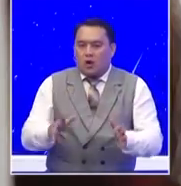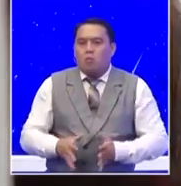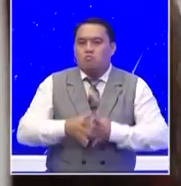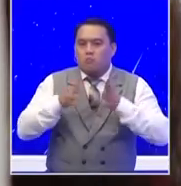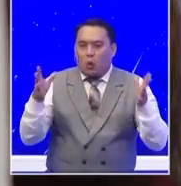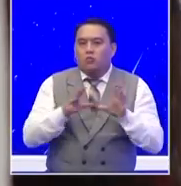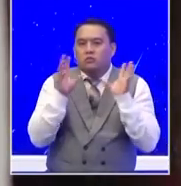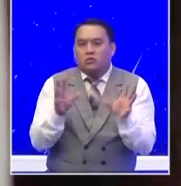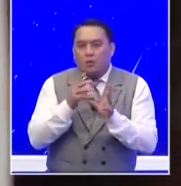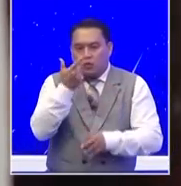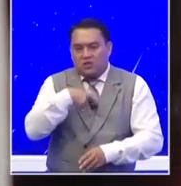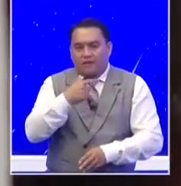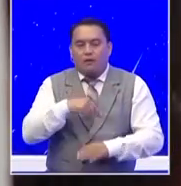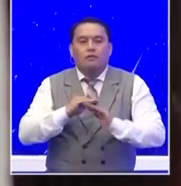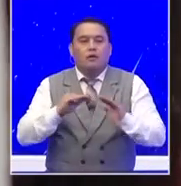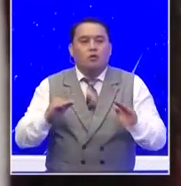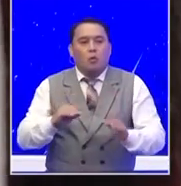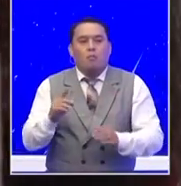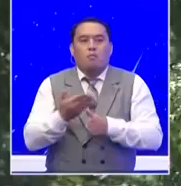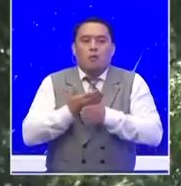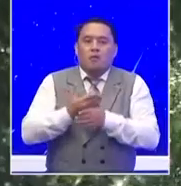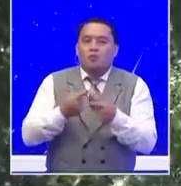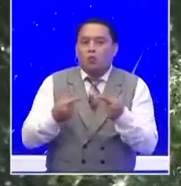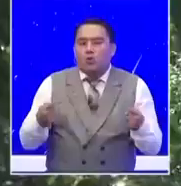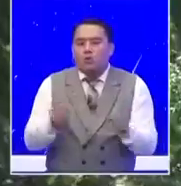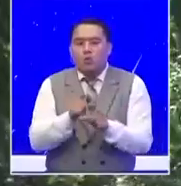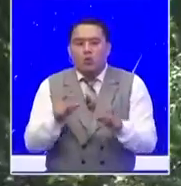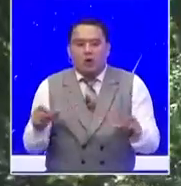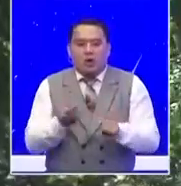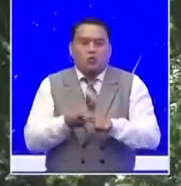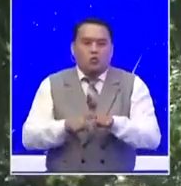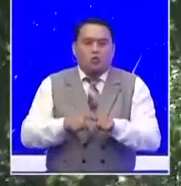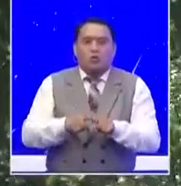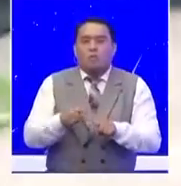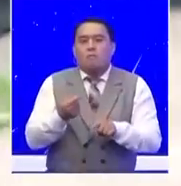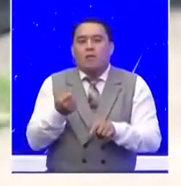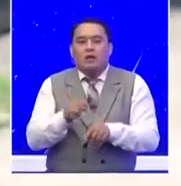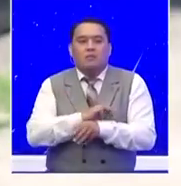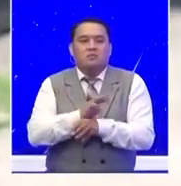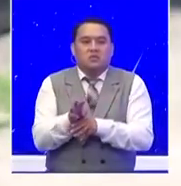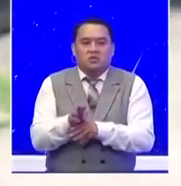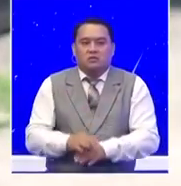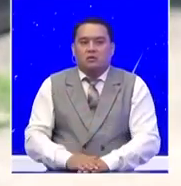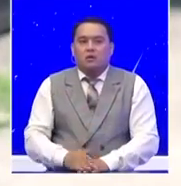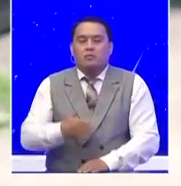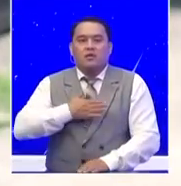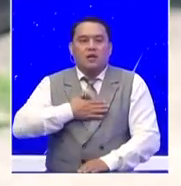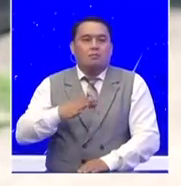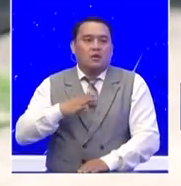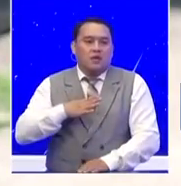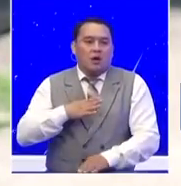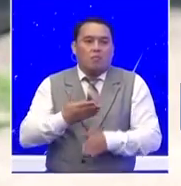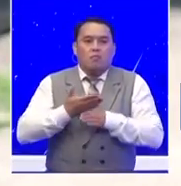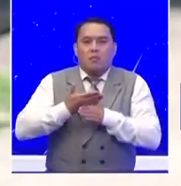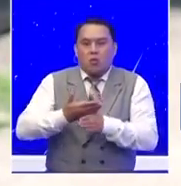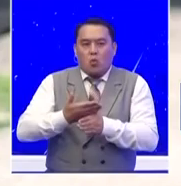Помимо заботы о своих детях, девушка умудряется помогать и другим людям из категории социально уязвимых. Когда мне очень тяжело было, она помогла мне